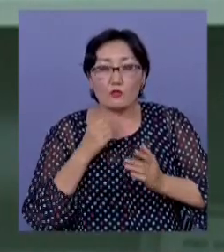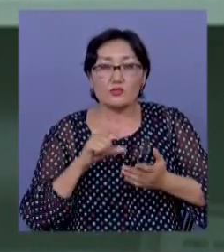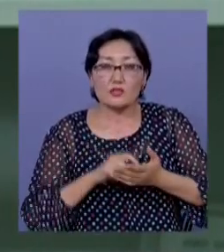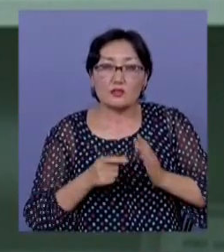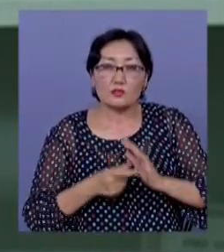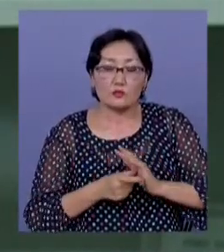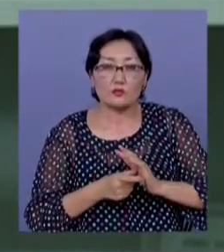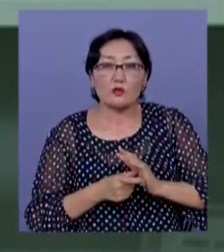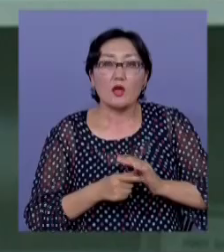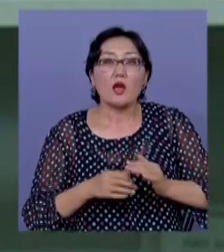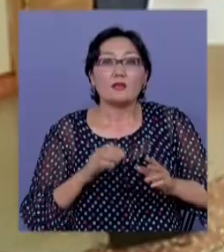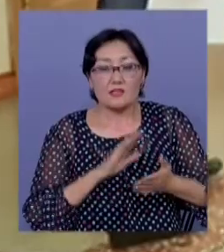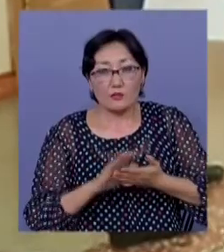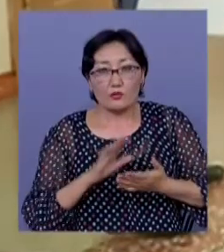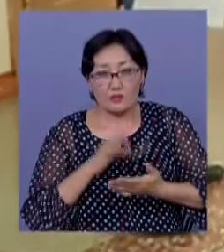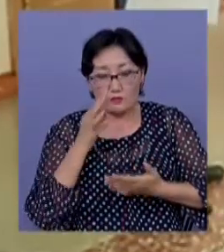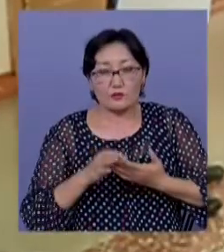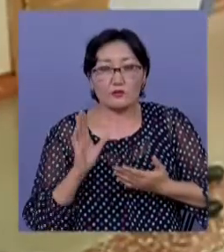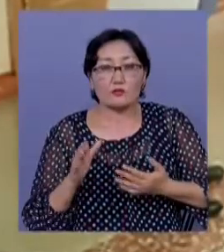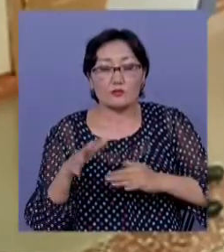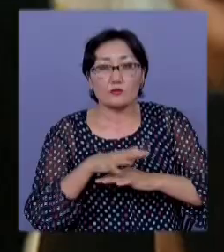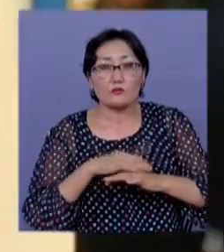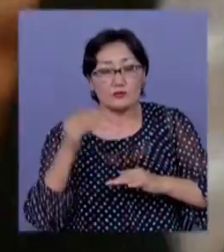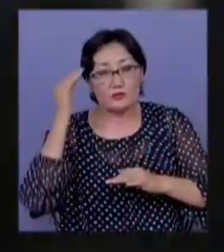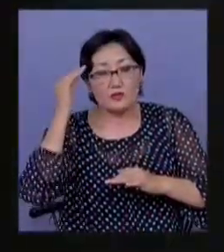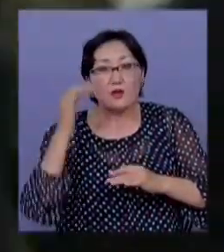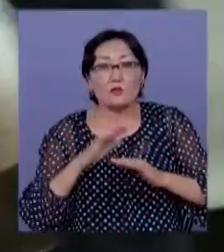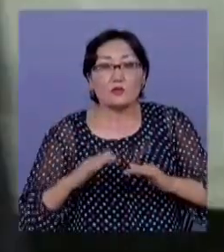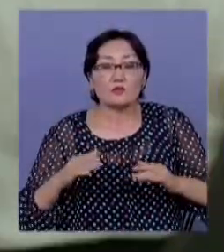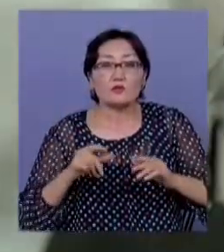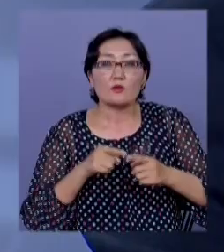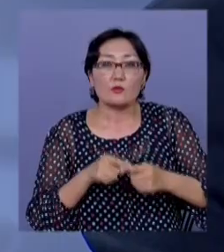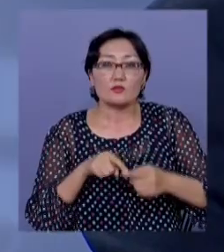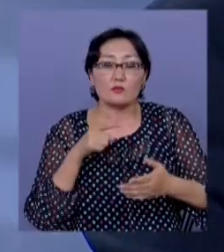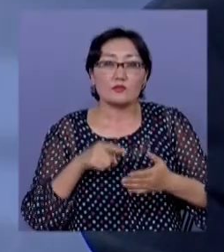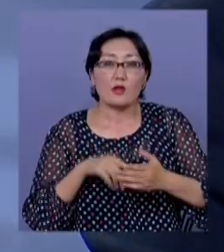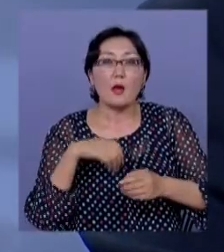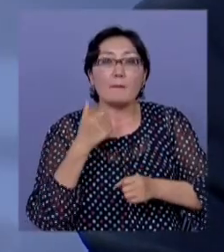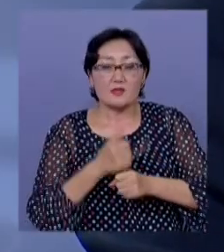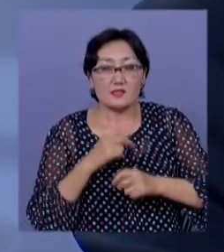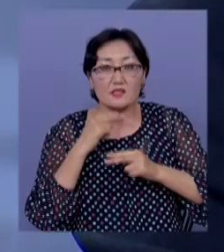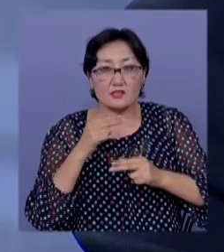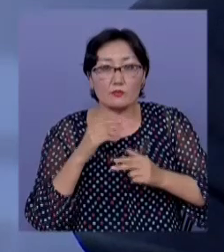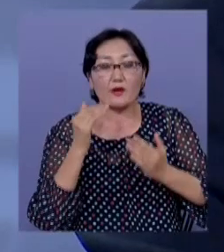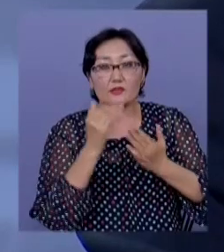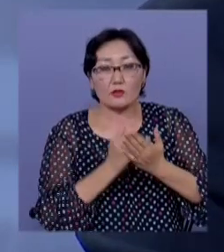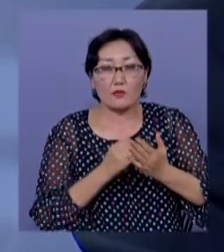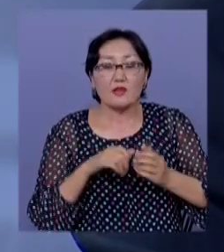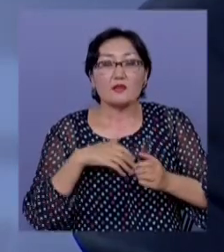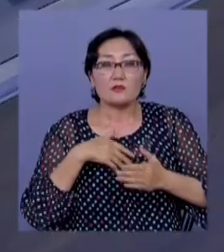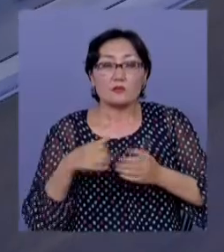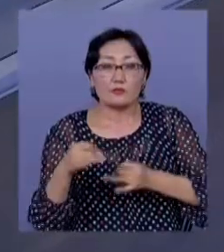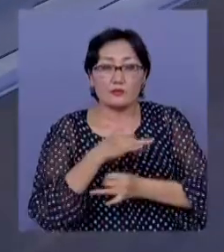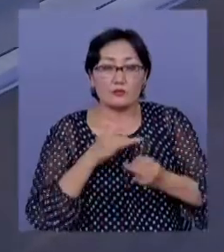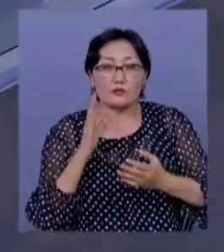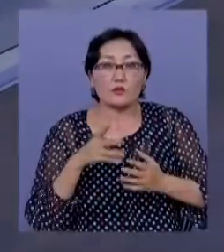деген жауапкершілік артады деп ойлаймын. Қоғам пікірін қағайырған оқушының еден жуу мәселесі басты назарда бағдарламасында қызу талқыланды.